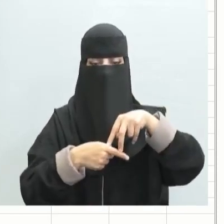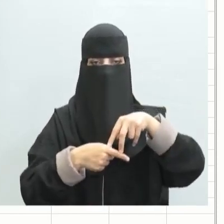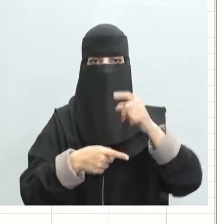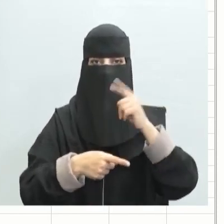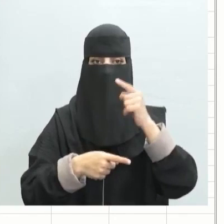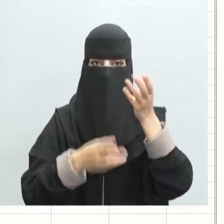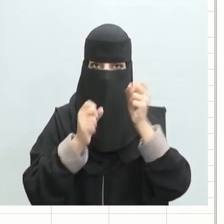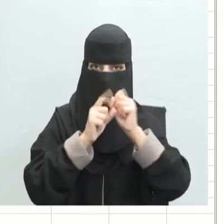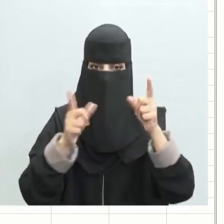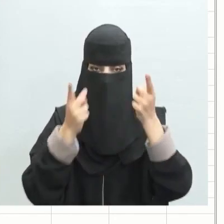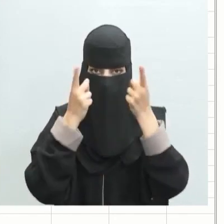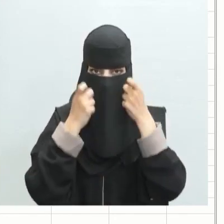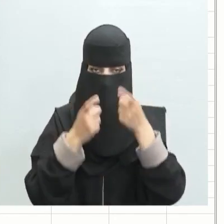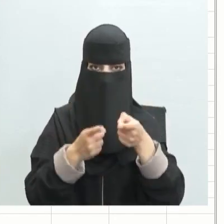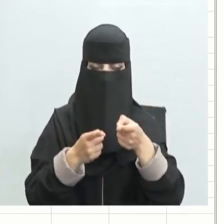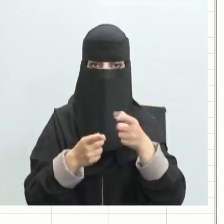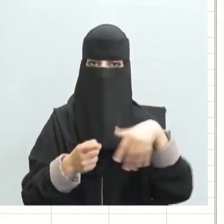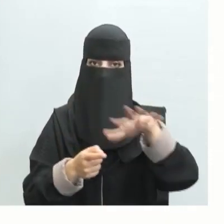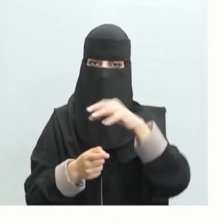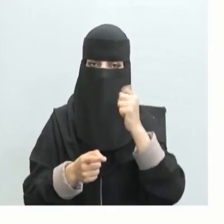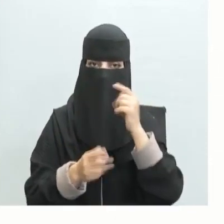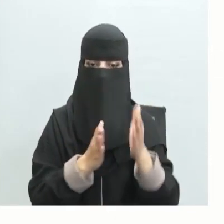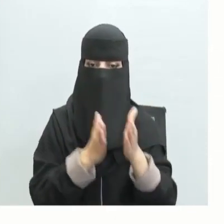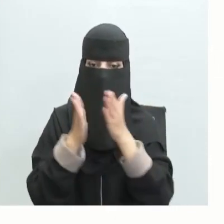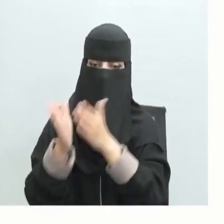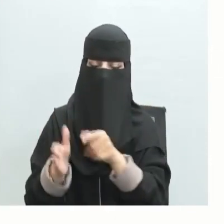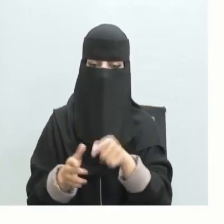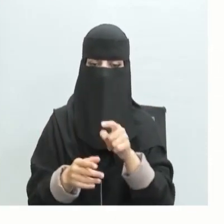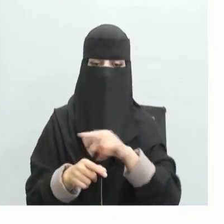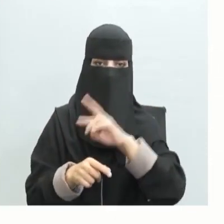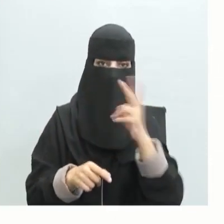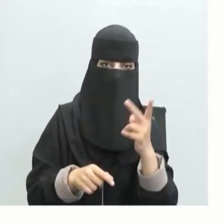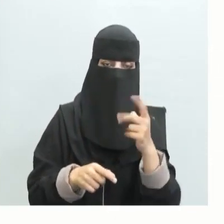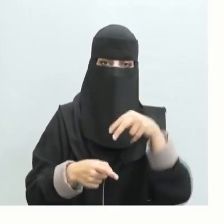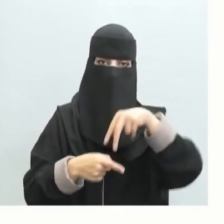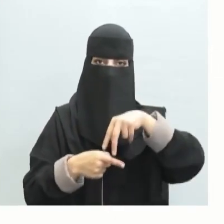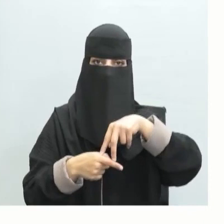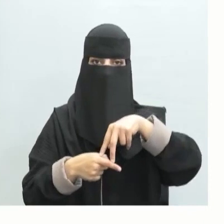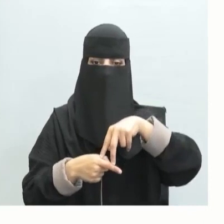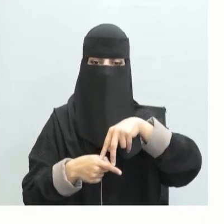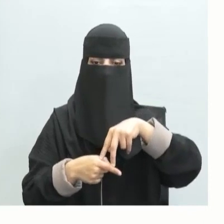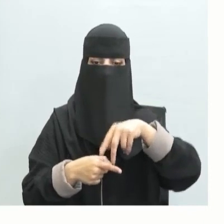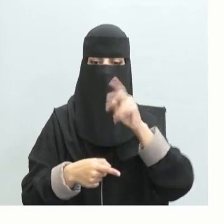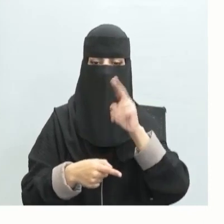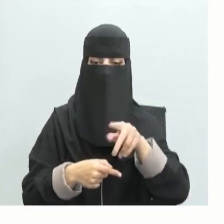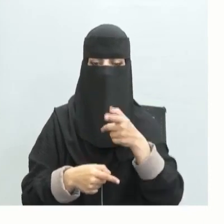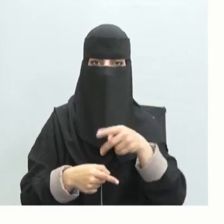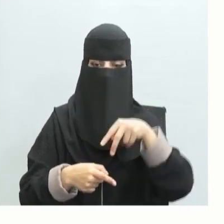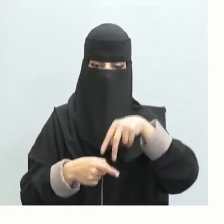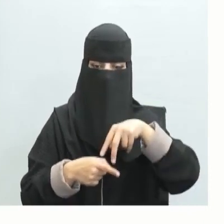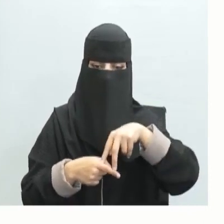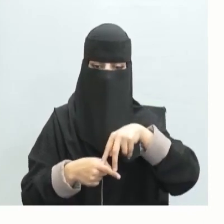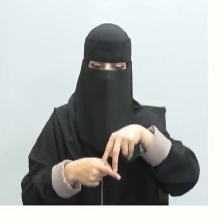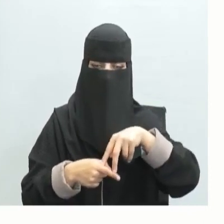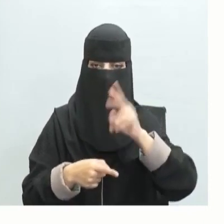يكون المثال هذا واضح للجميع ننتقل الان الى النوع الثاني او المثلث الثاني عندنا قلنا الان